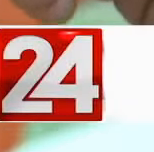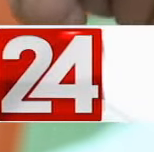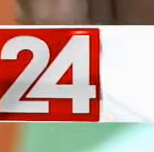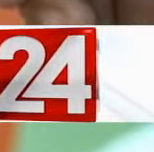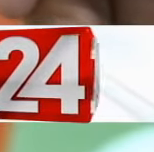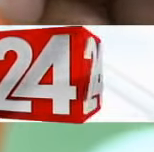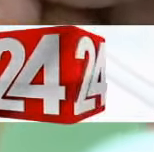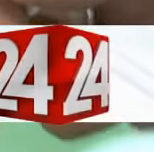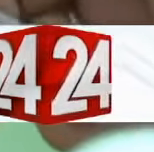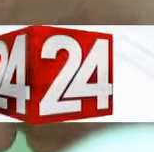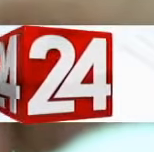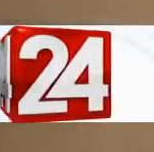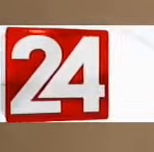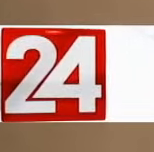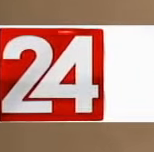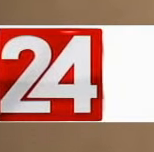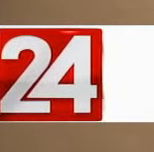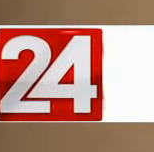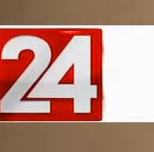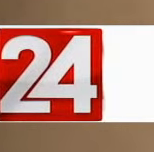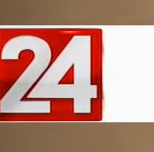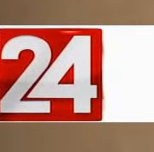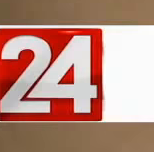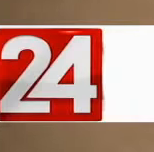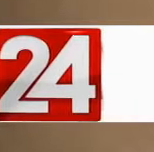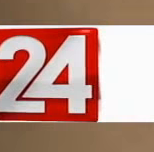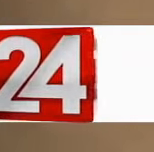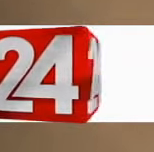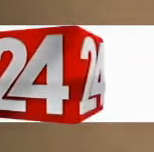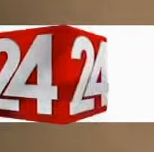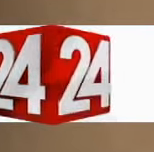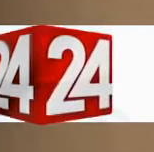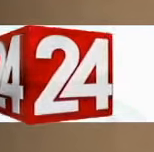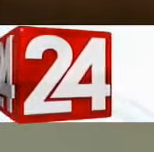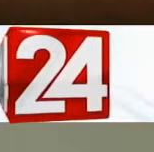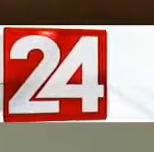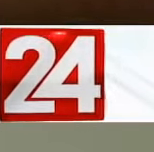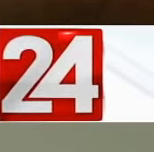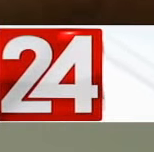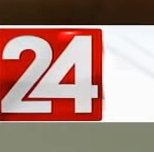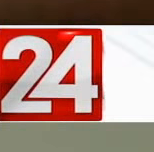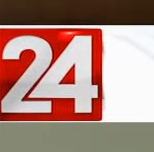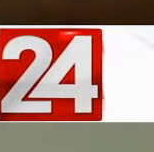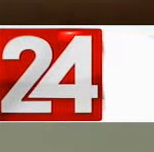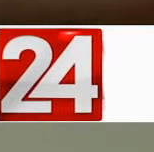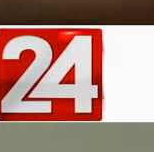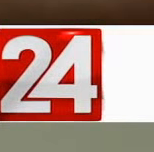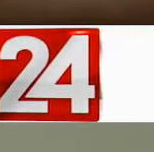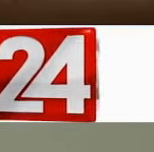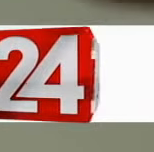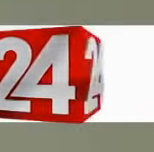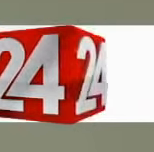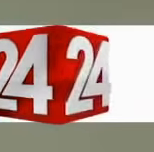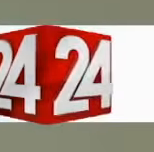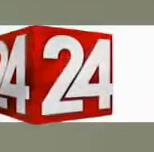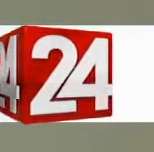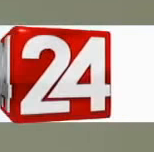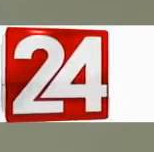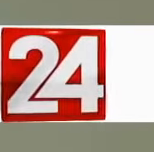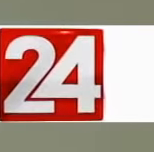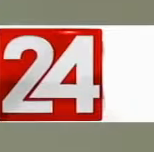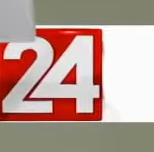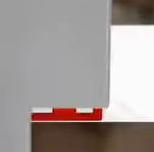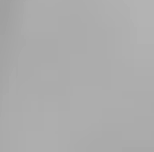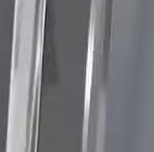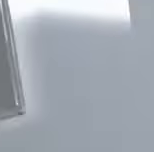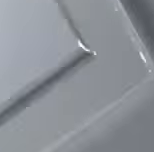Opinyon ng ilang nating kababayan sa planong pagbabakuna contra COVID-19 ng mga kabataan, aming pinulsohan sa hashtag Boses Mo.